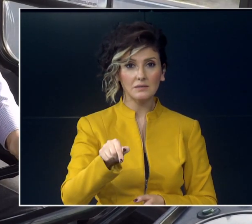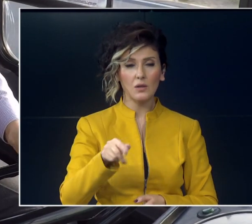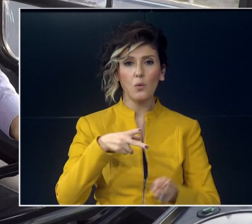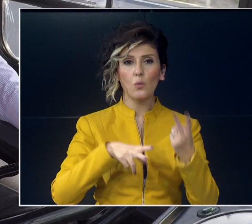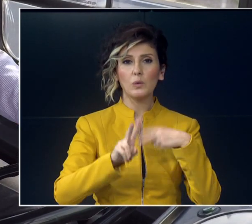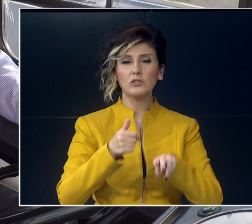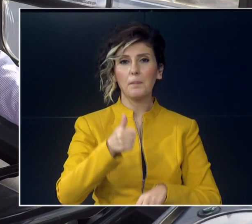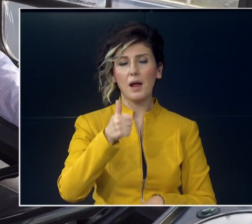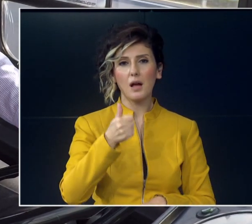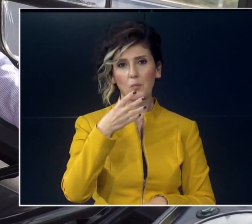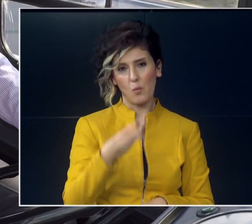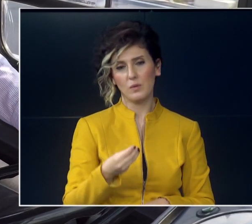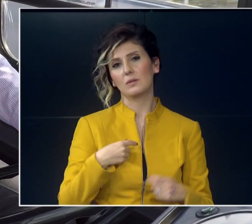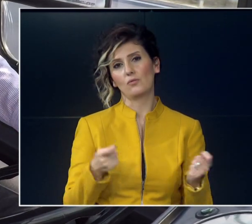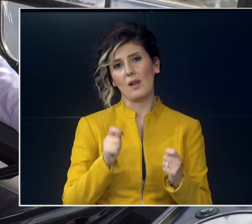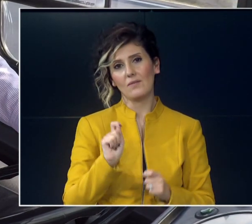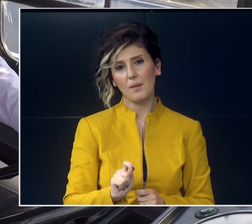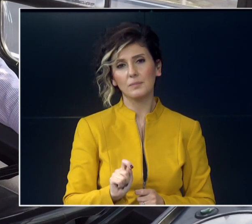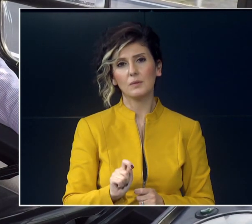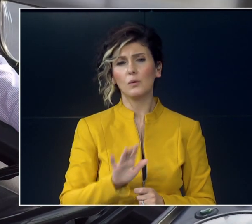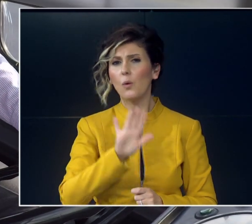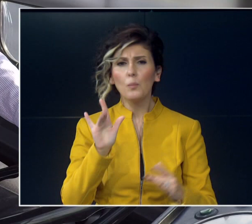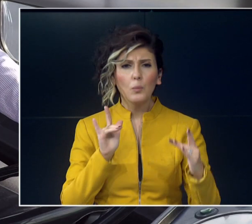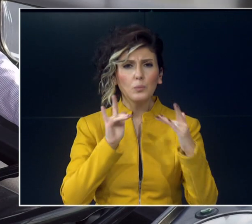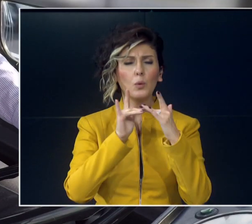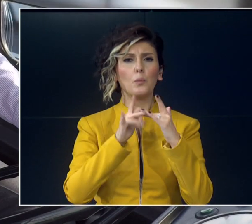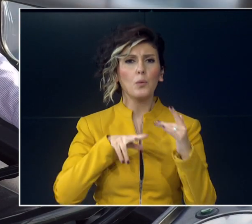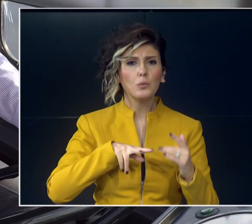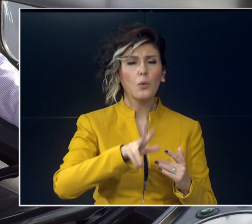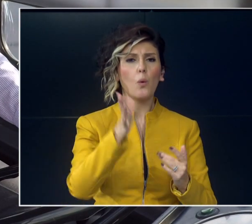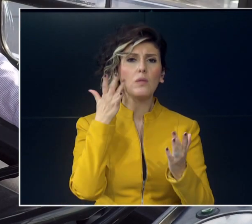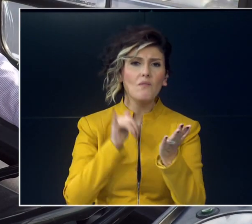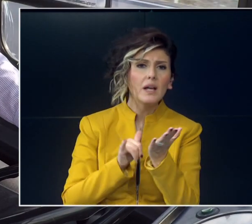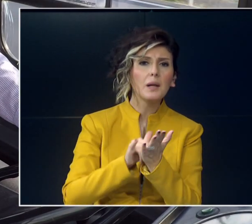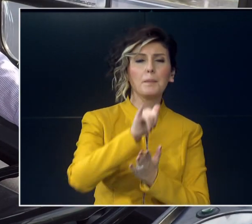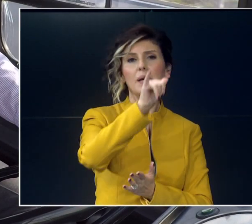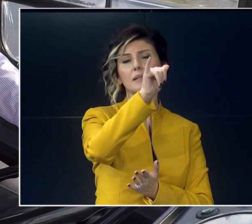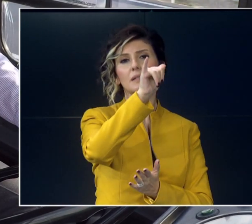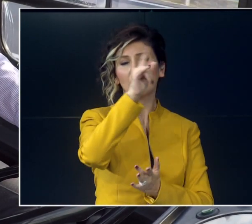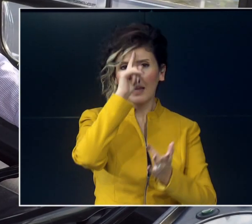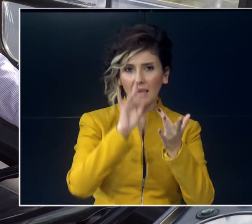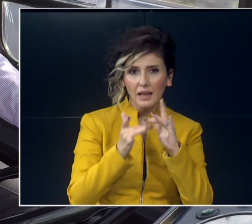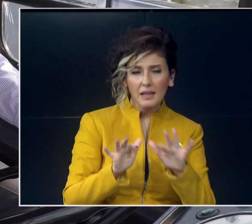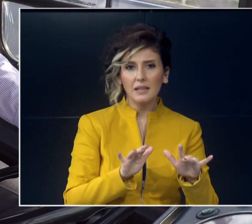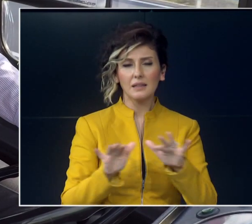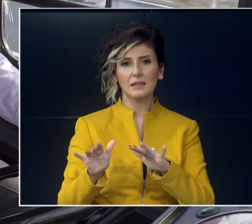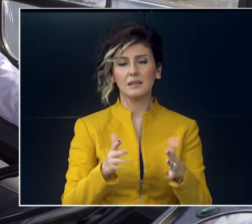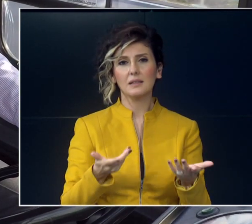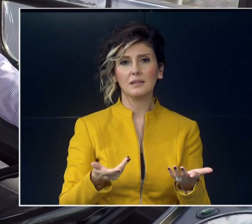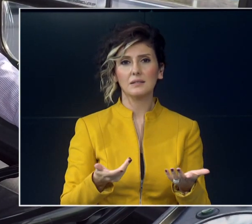Ulaştırma Bakanı olarak görev yaptım. Bütün bu köprüler, yollar, havalimanları, internet, geniş